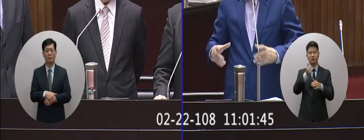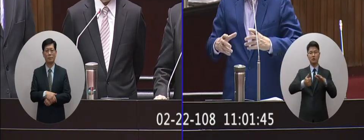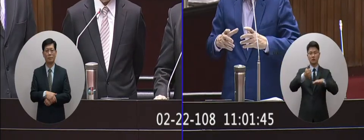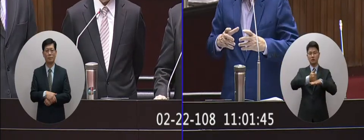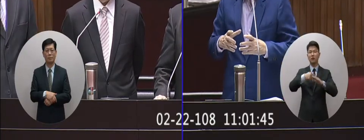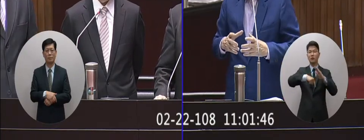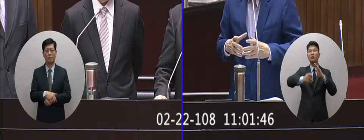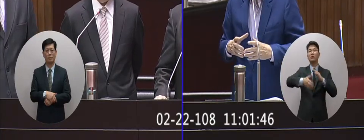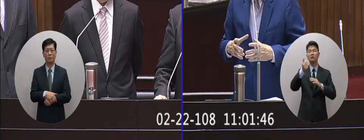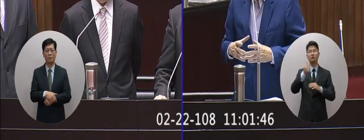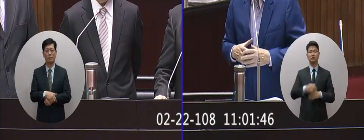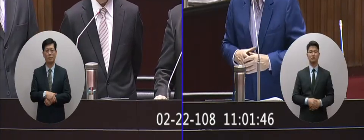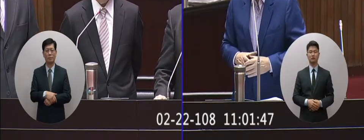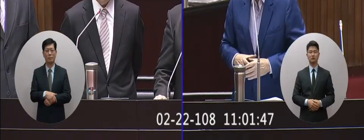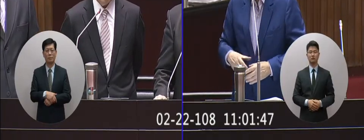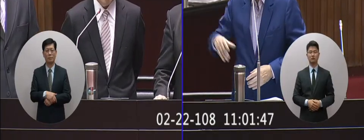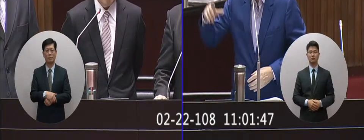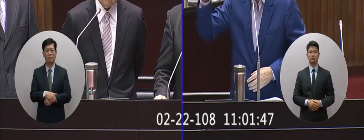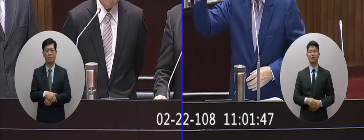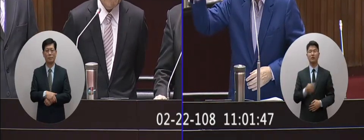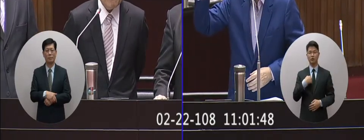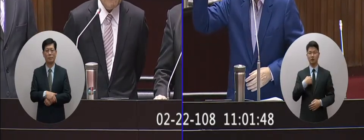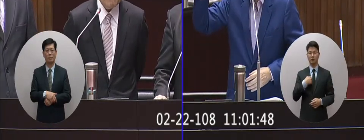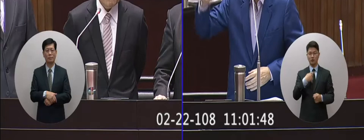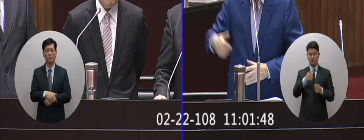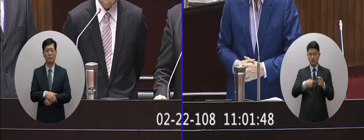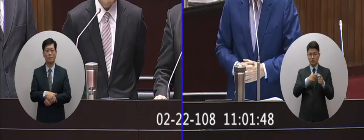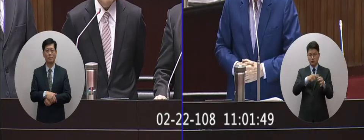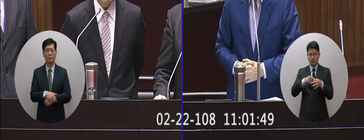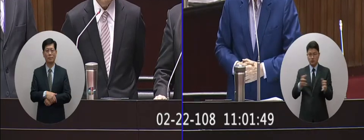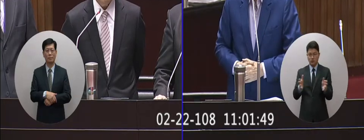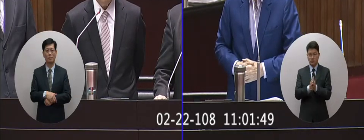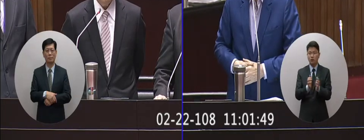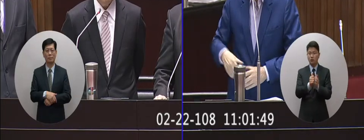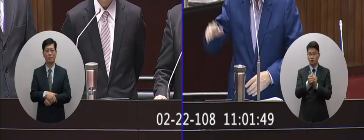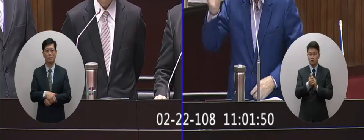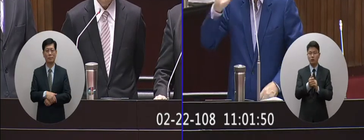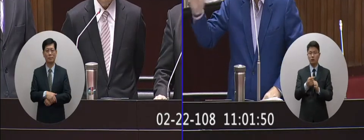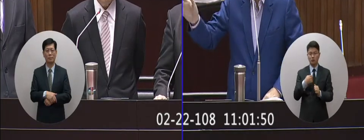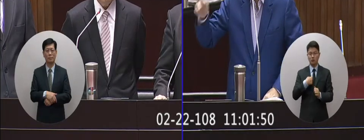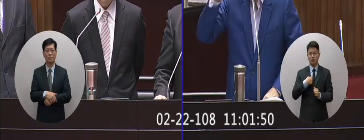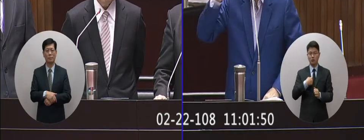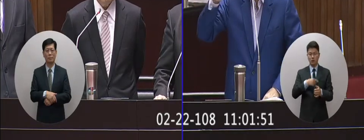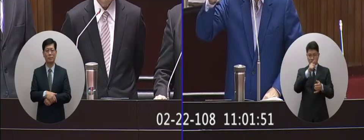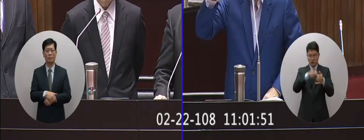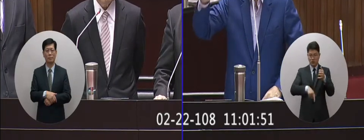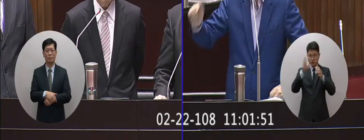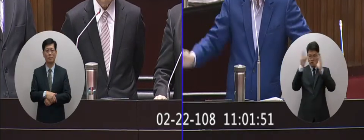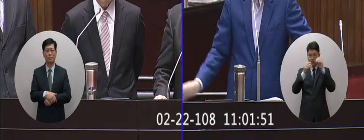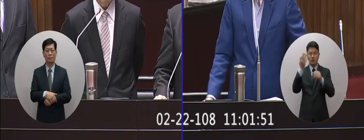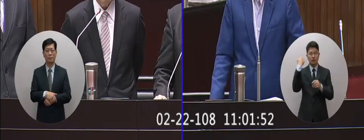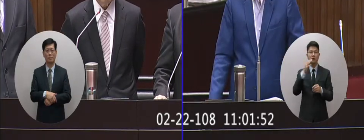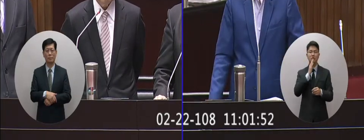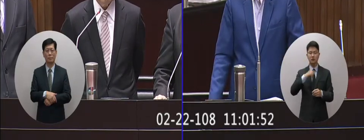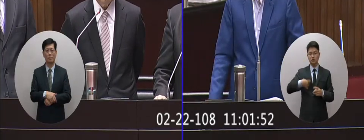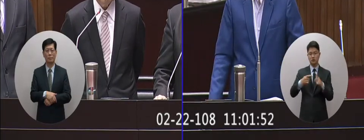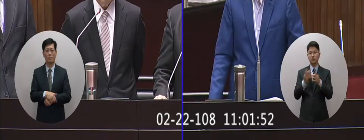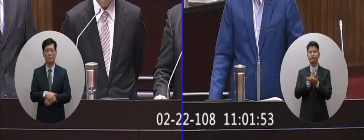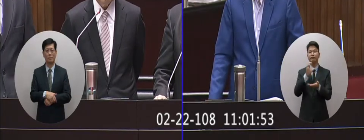我们报中所税要查证你的所得资料，以前通通是用自然人凭证。